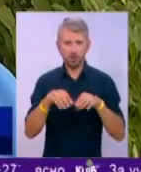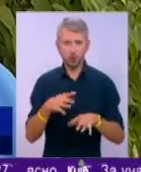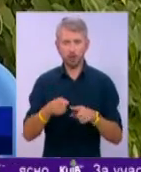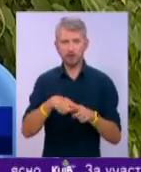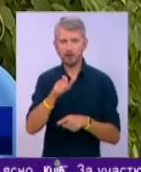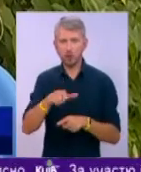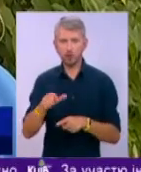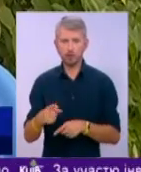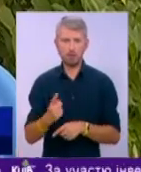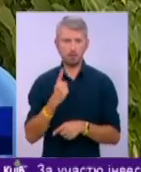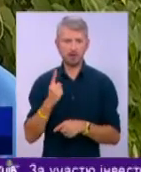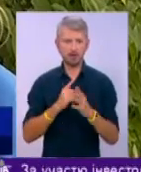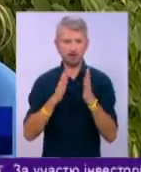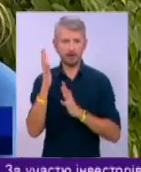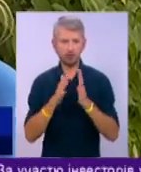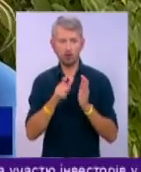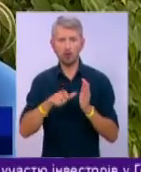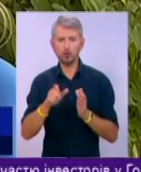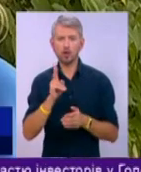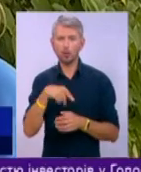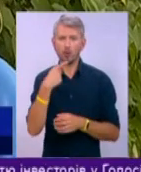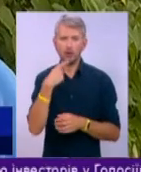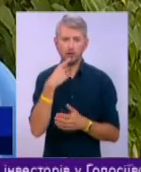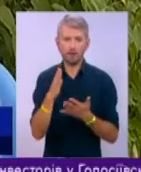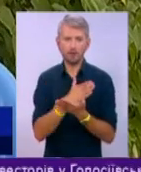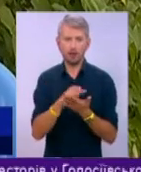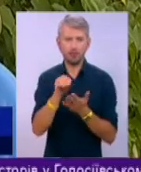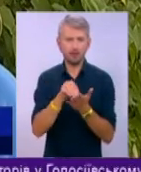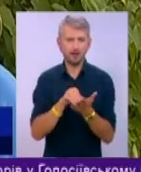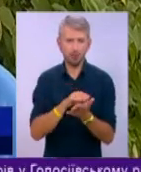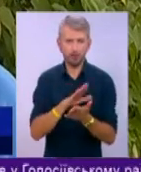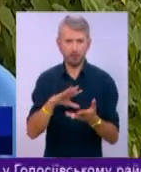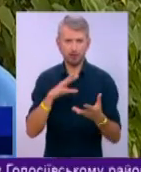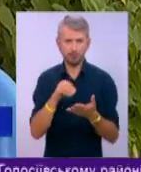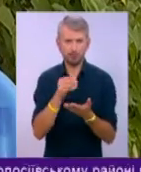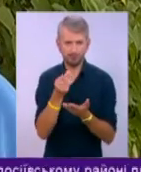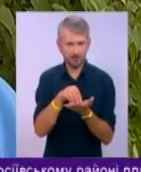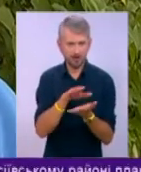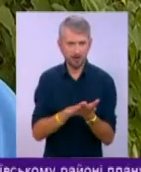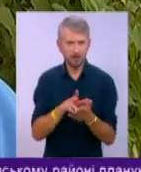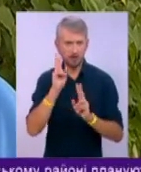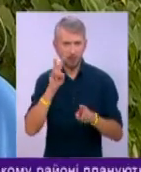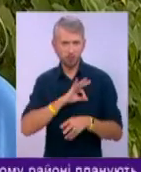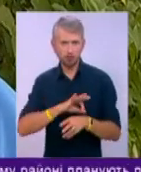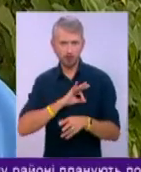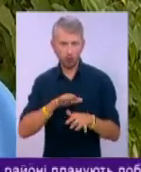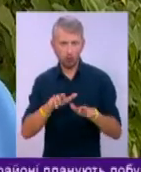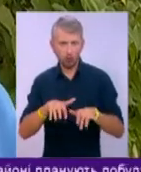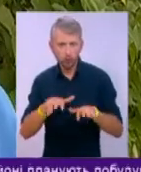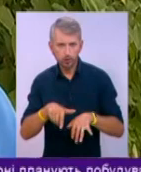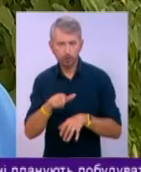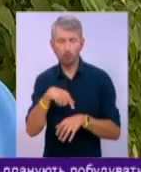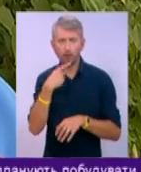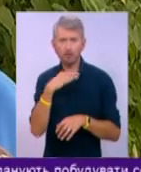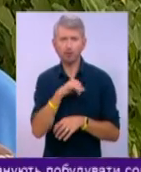люди, майстри лісу, власне, люди, які казали, що взагалі не заповнили декларації через того, що не вміли користуватись комп'ютером. Тобто мова йде